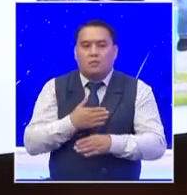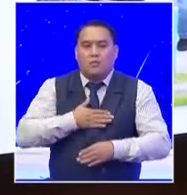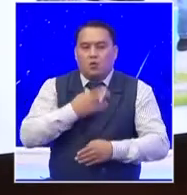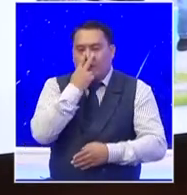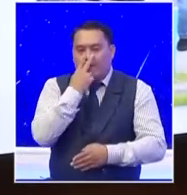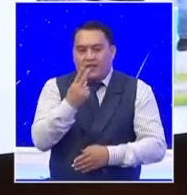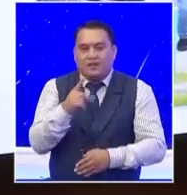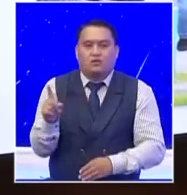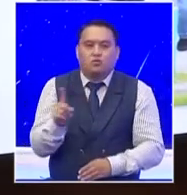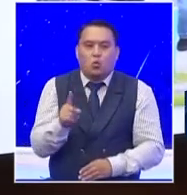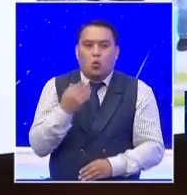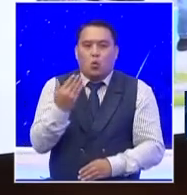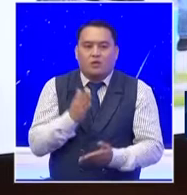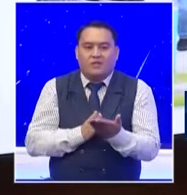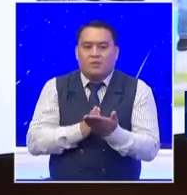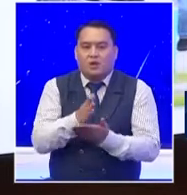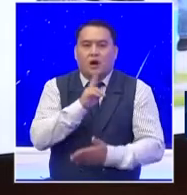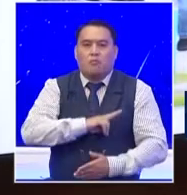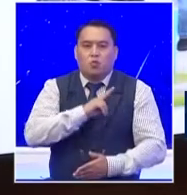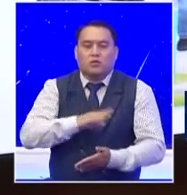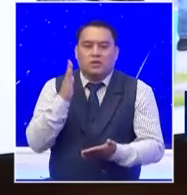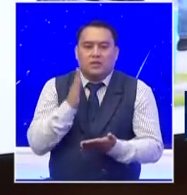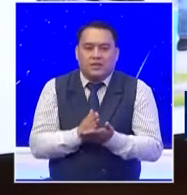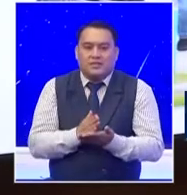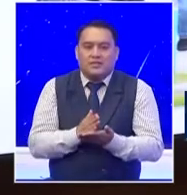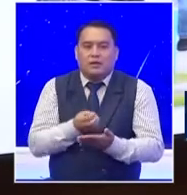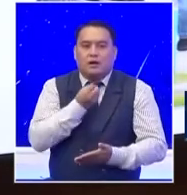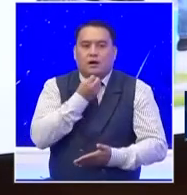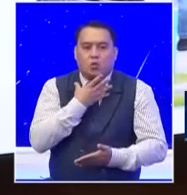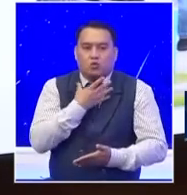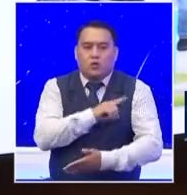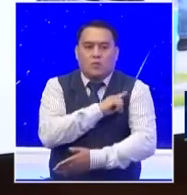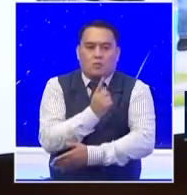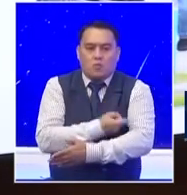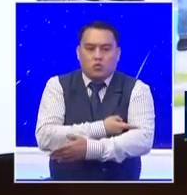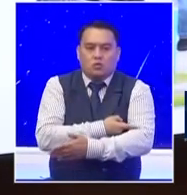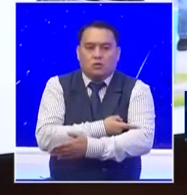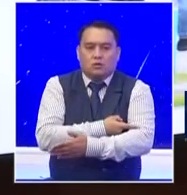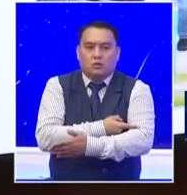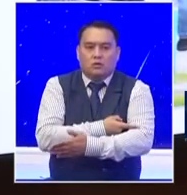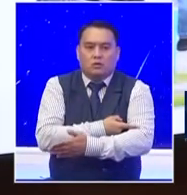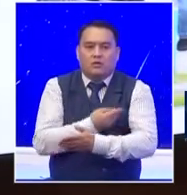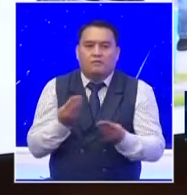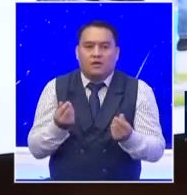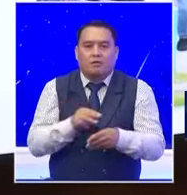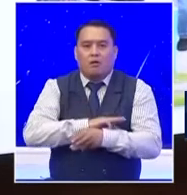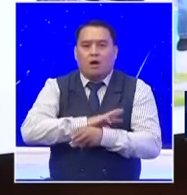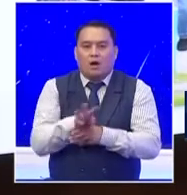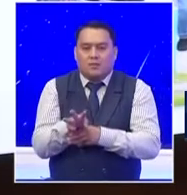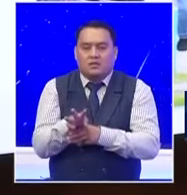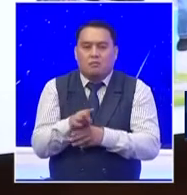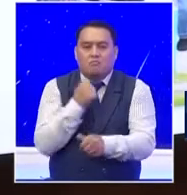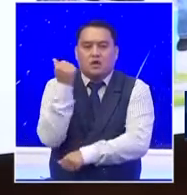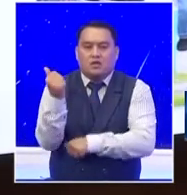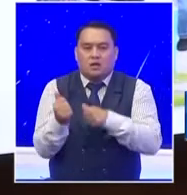увидели, что в этом направлении работа идет, работа хорошая, мощная, финансово обеспеченная,